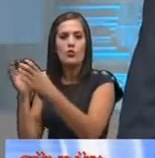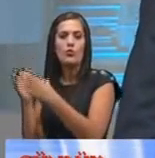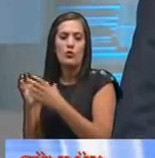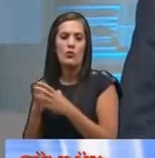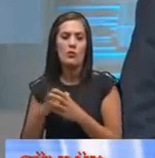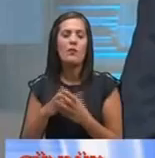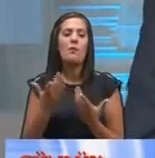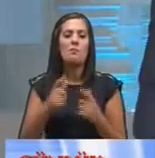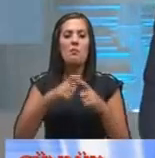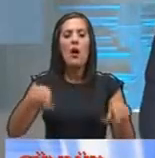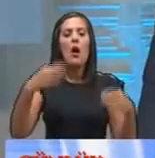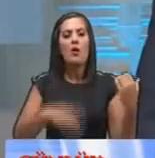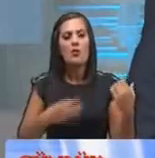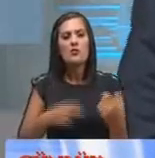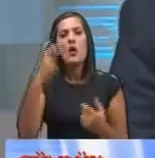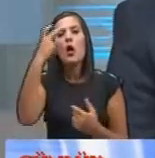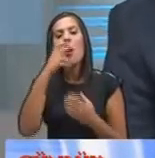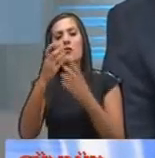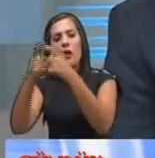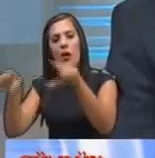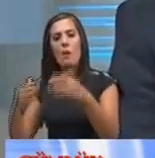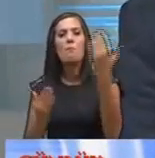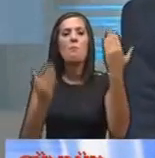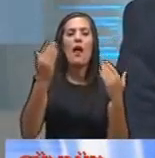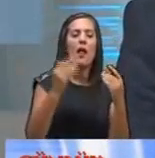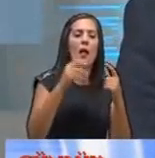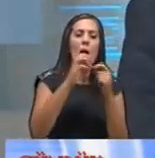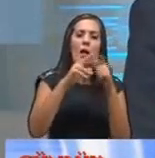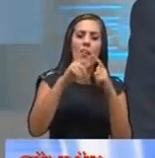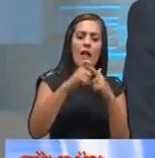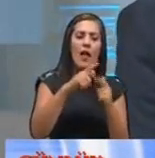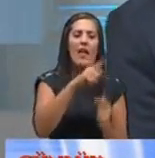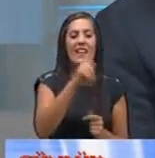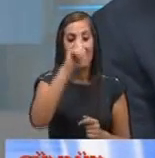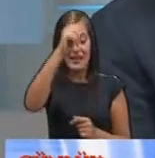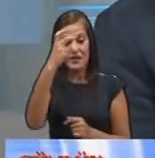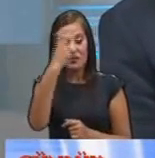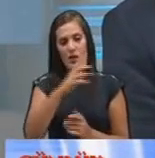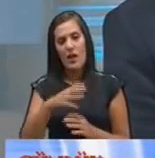gruplardır. Yani orkestra, koro, bale, işte solo ayrı